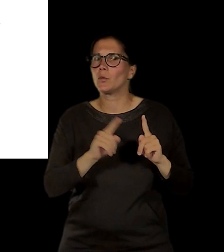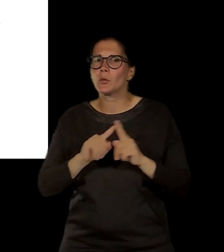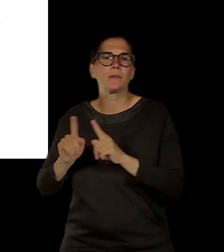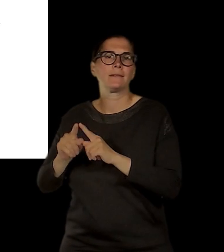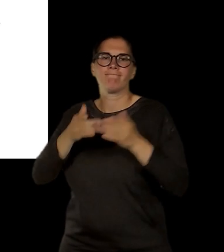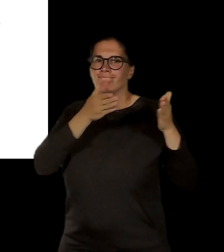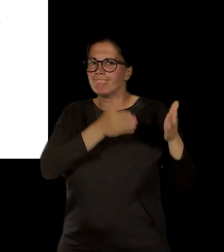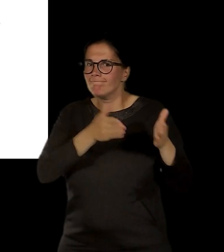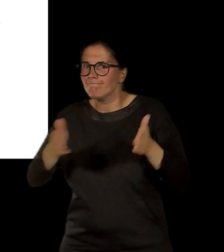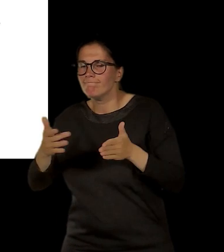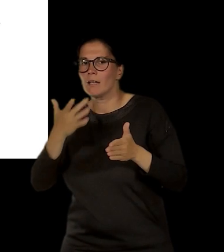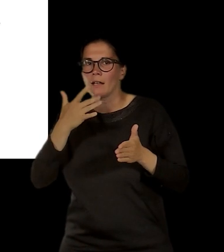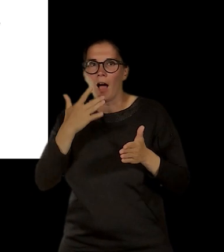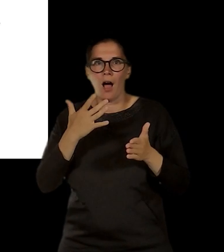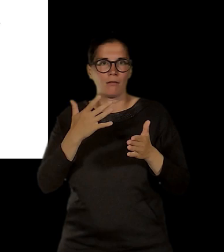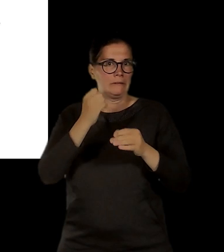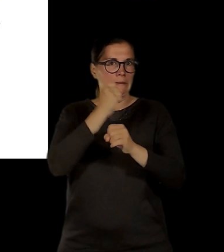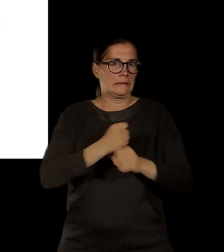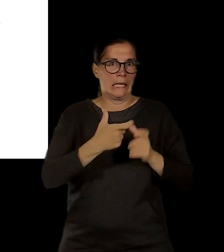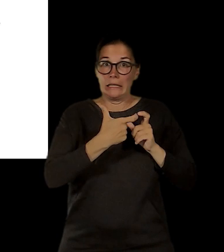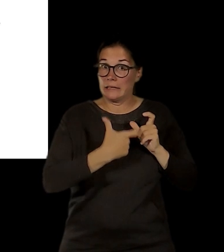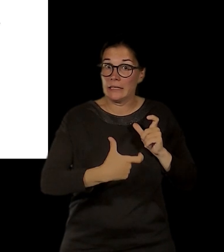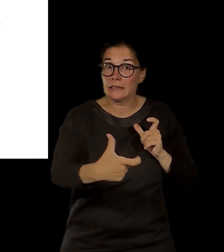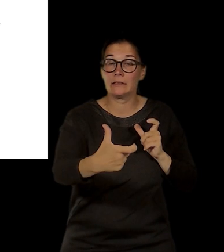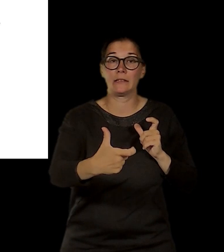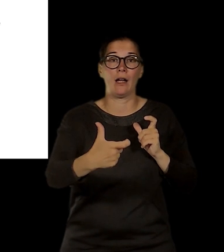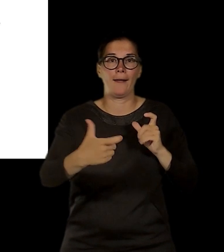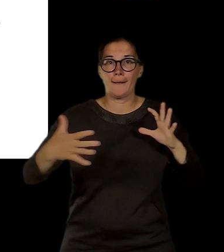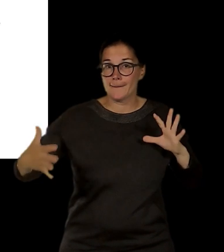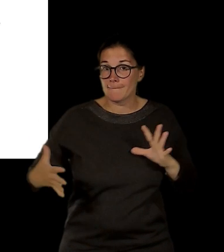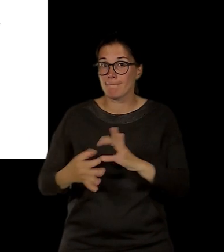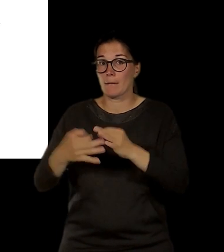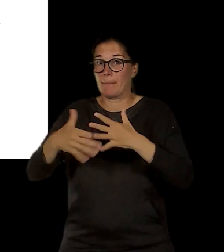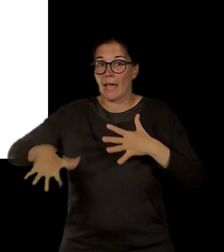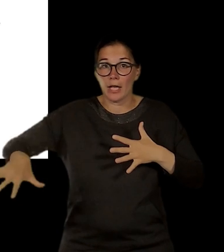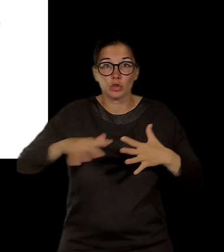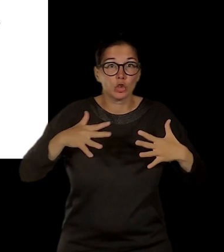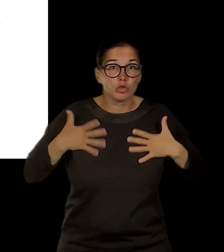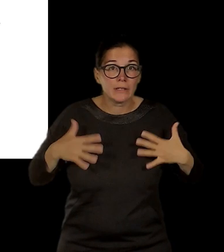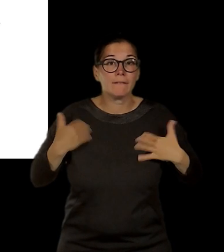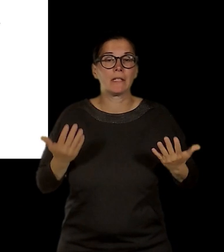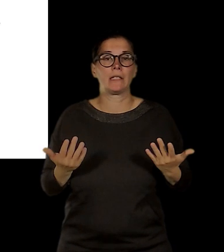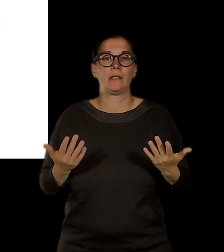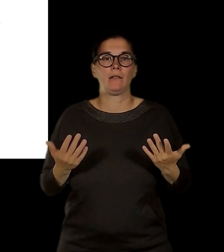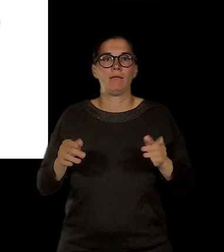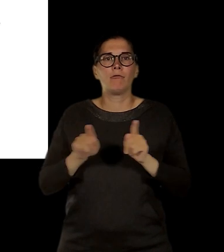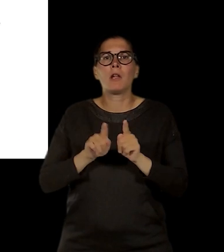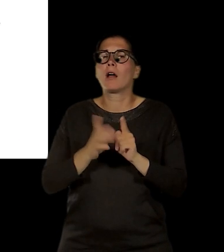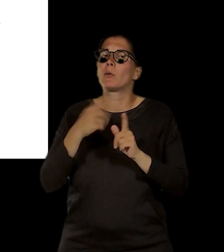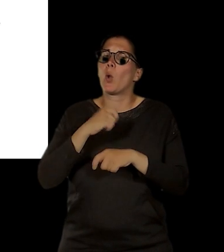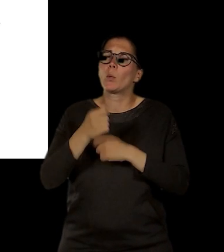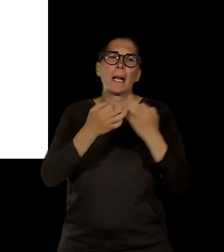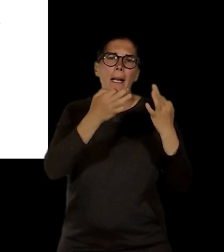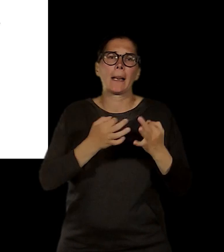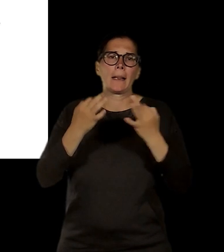urbanistických konceptech, jak takové těleso může být integrováno do města. Vznikaly taky úplně jednoduché